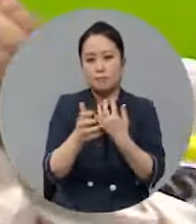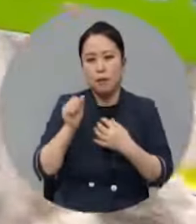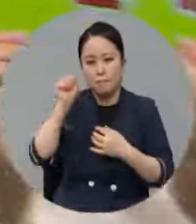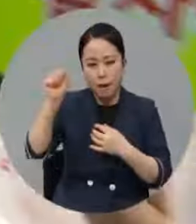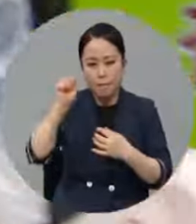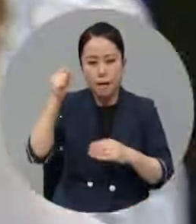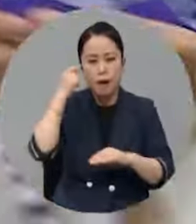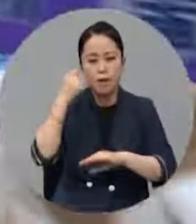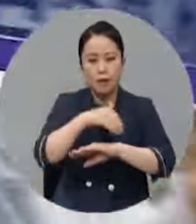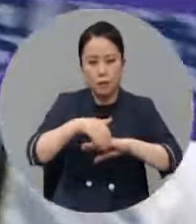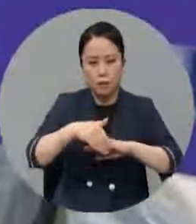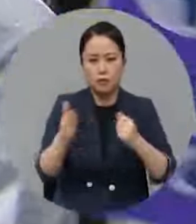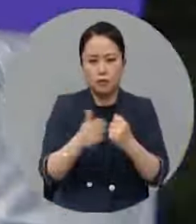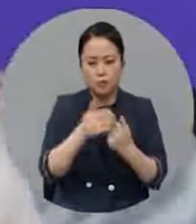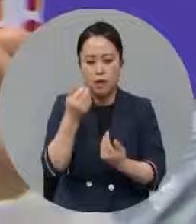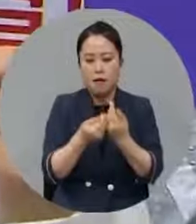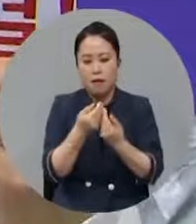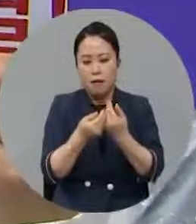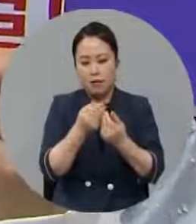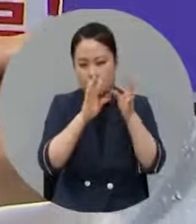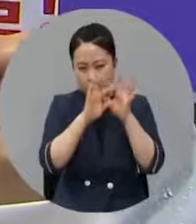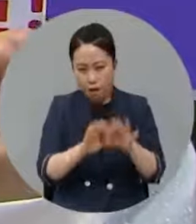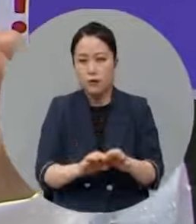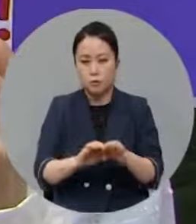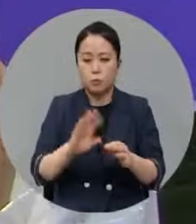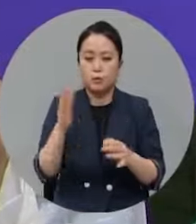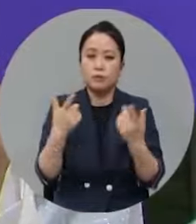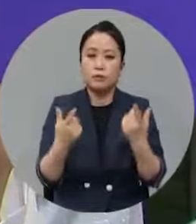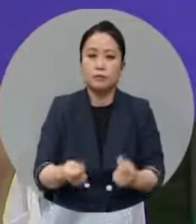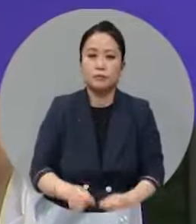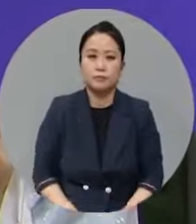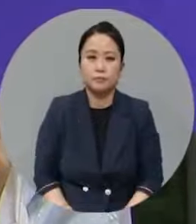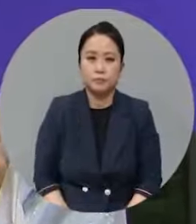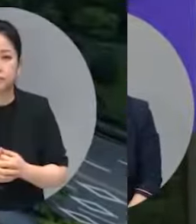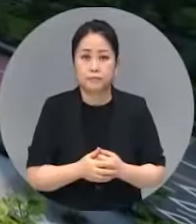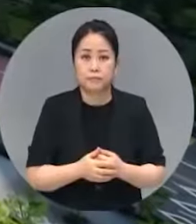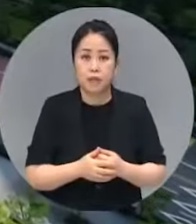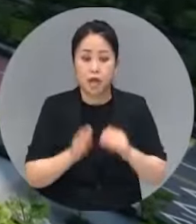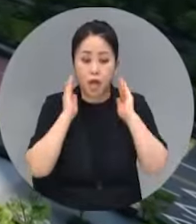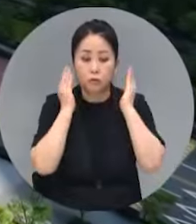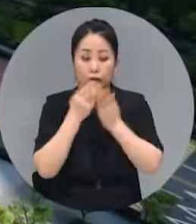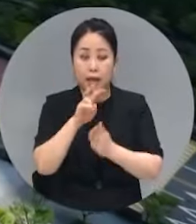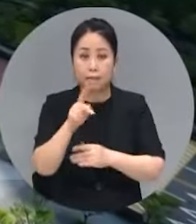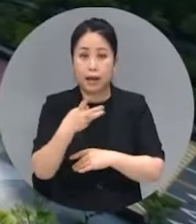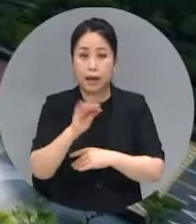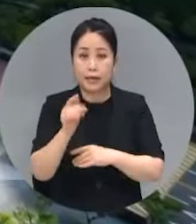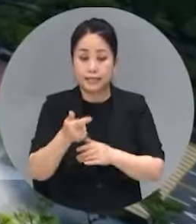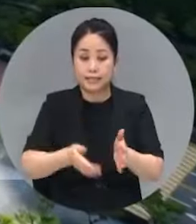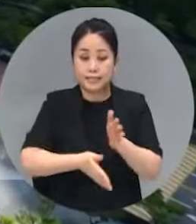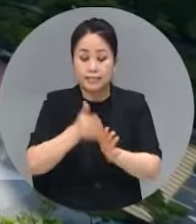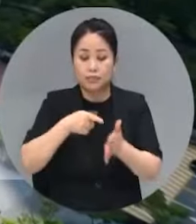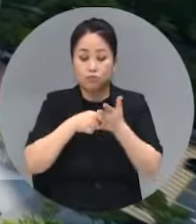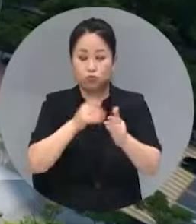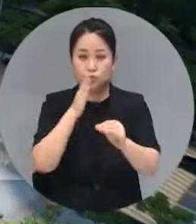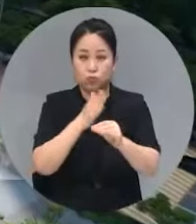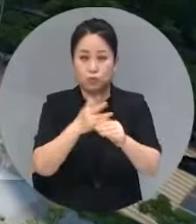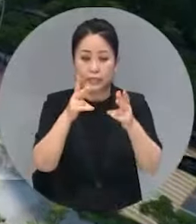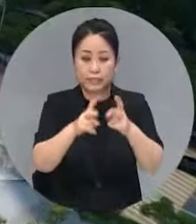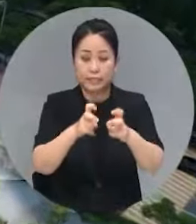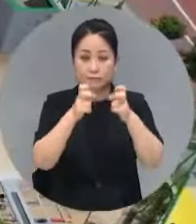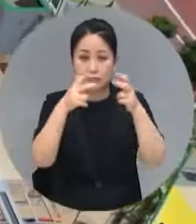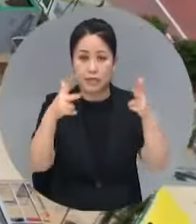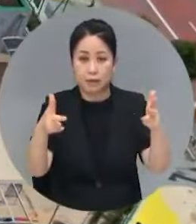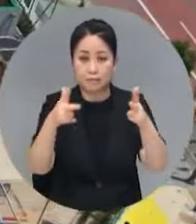갈등은 계속 이어질 전망입니다. MBC 뉴스 정진명입니다. 해운대 마린시티에 추진 중인 73층